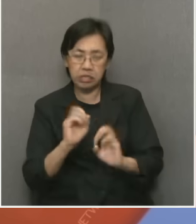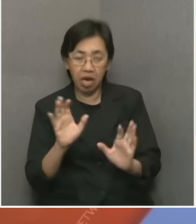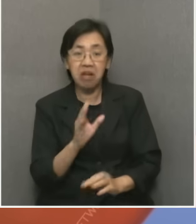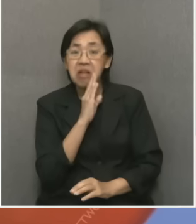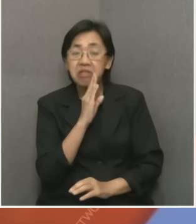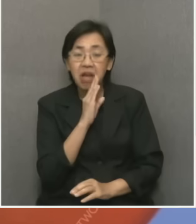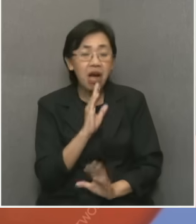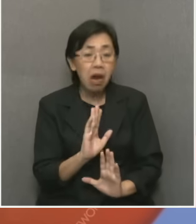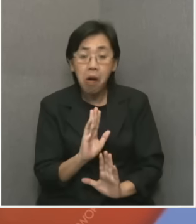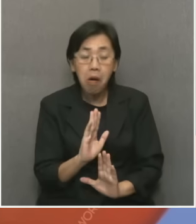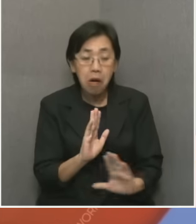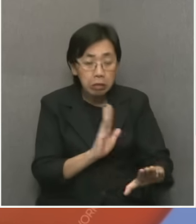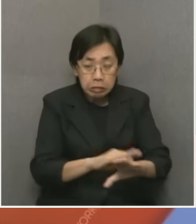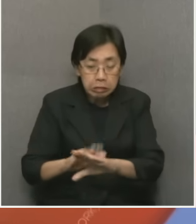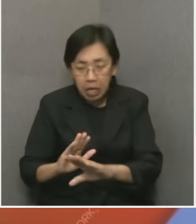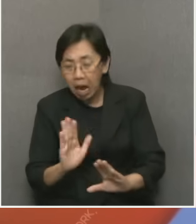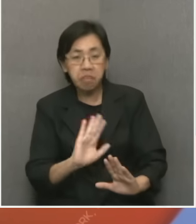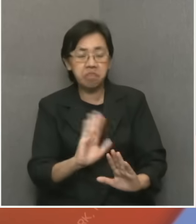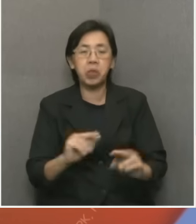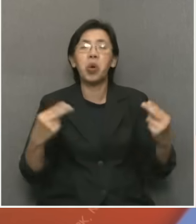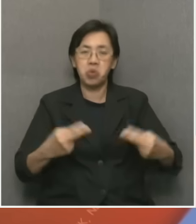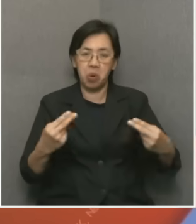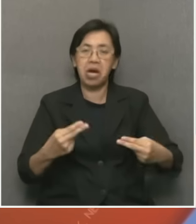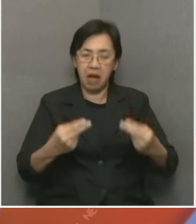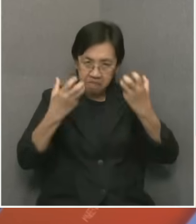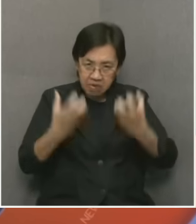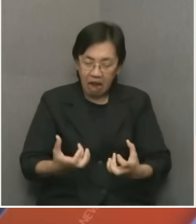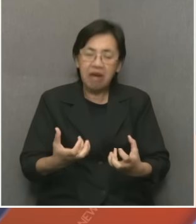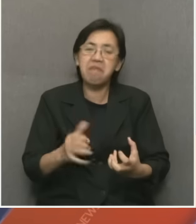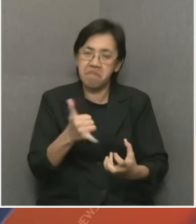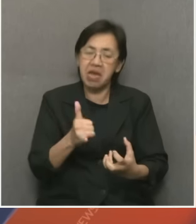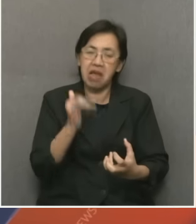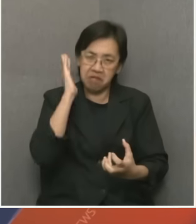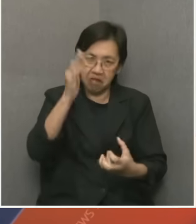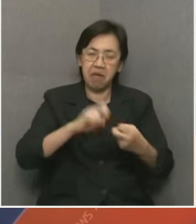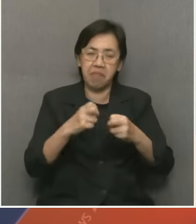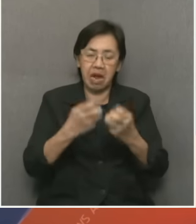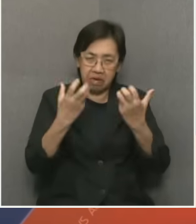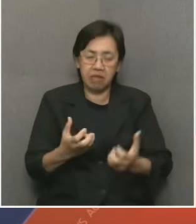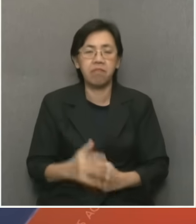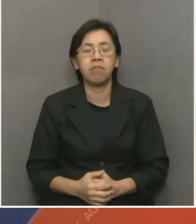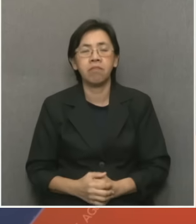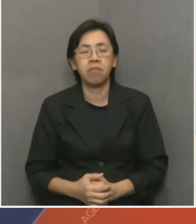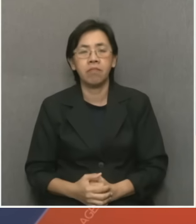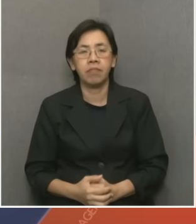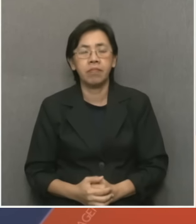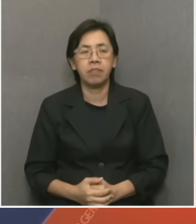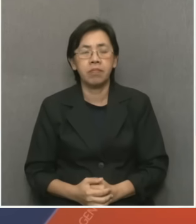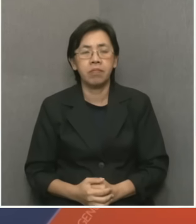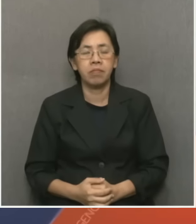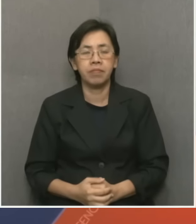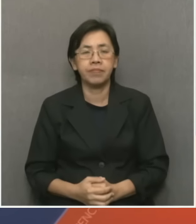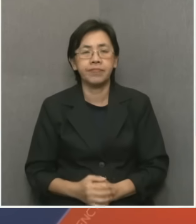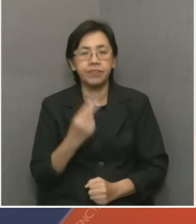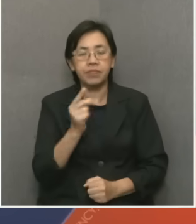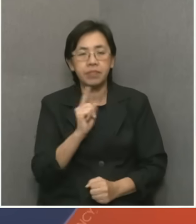ลเนี่ยมันอาจจะยกระดับกลายเป็นสงครามที่รุนแรงในภูมิภาคได้นะผมกำลังจะบอกว่าเราเห็นนะฮะ